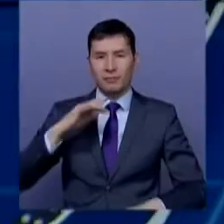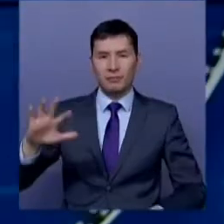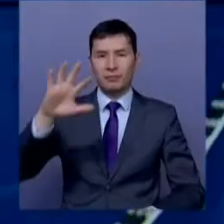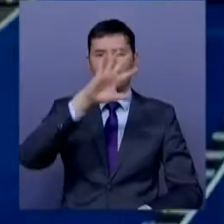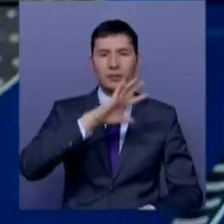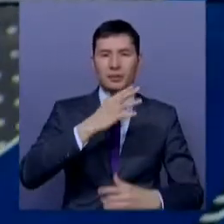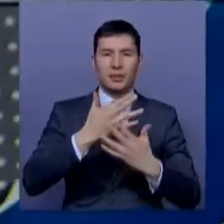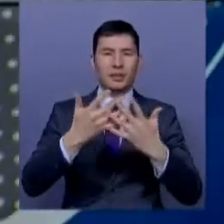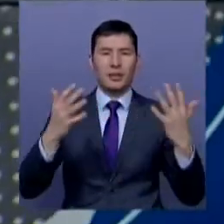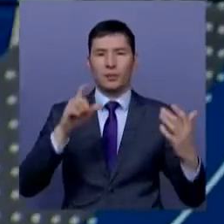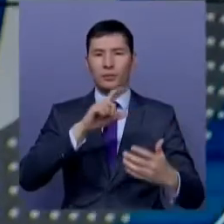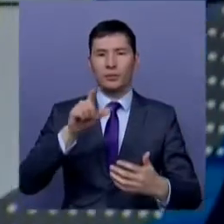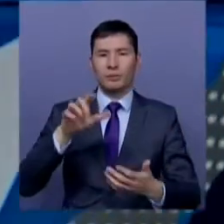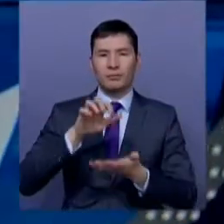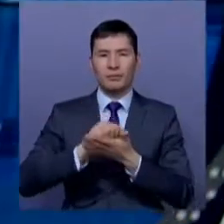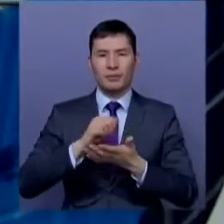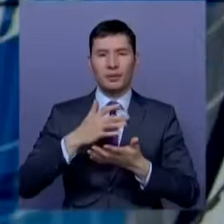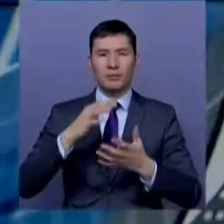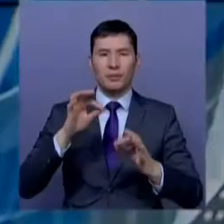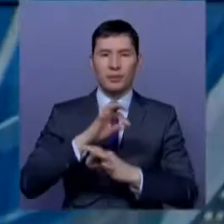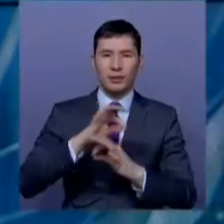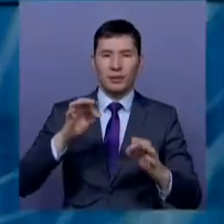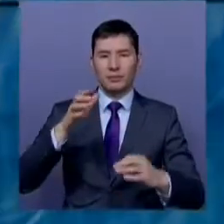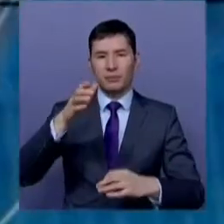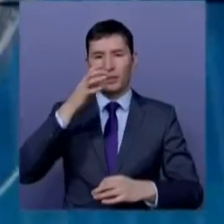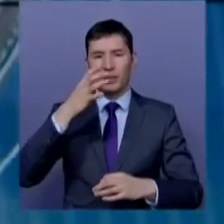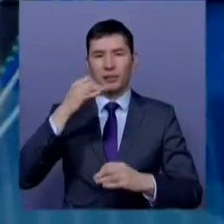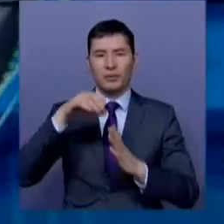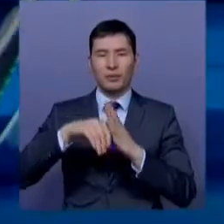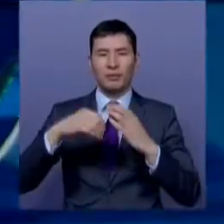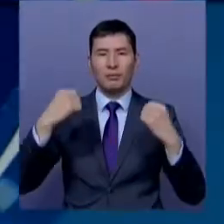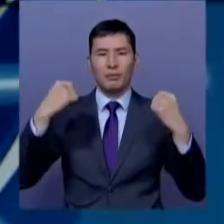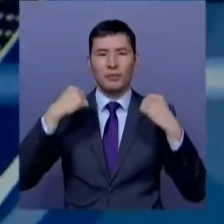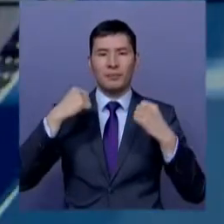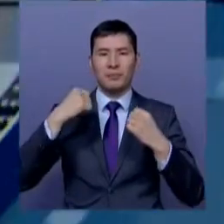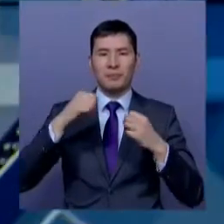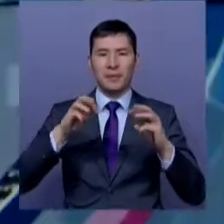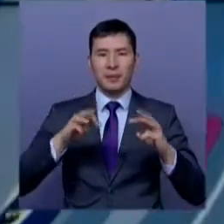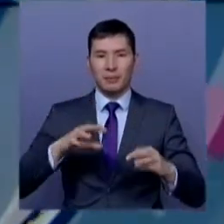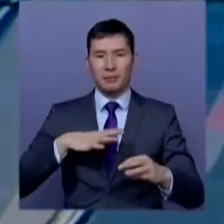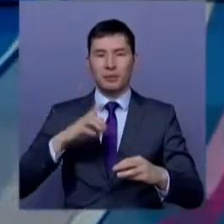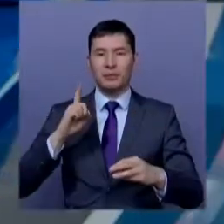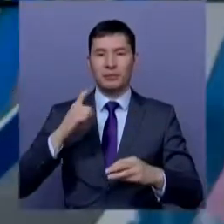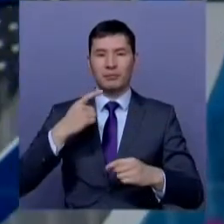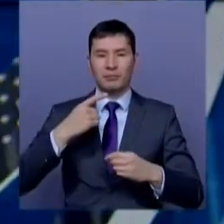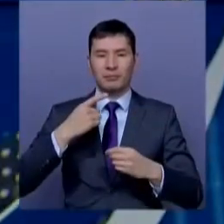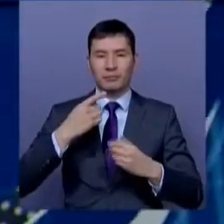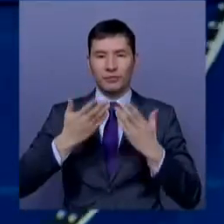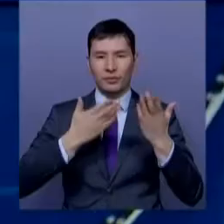өнер саласының қайраткерлері келді. Шара мәдениет және спорт министрі Ақтоты Райымқұлованың құттықтау хатын оқудан